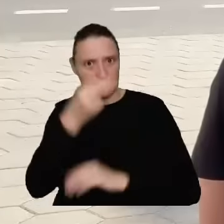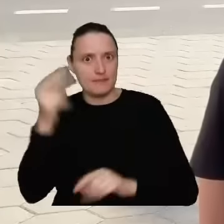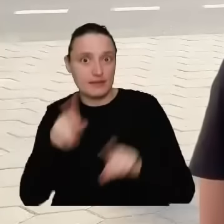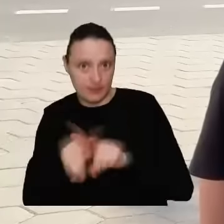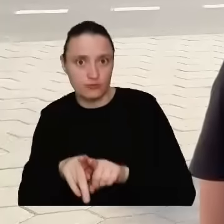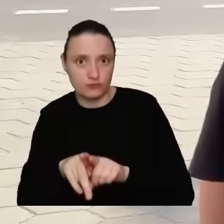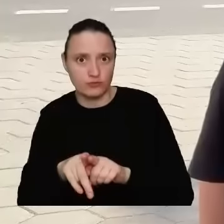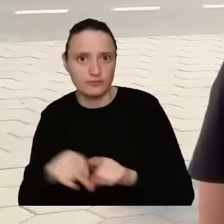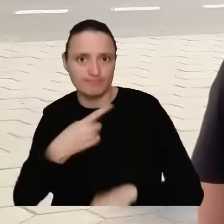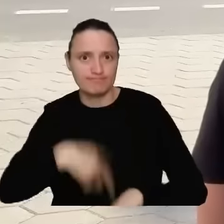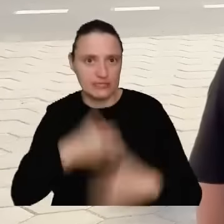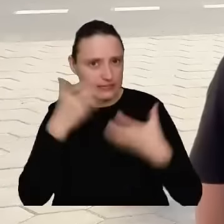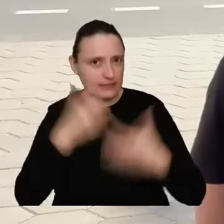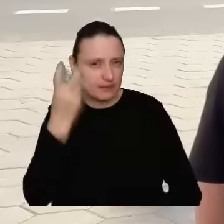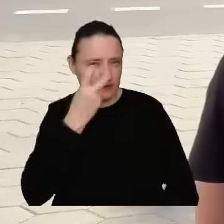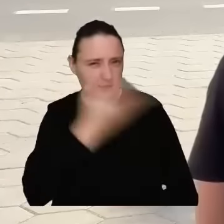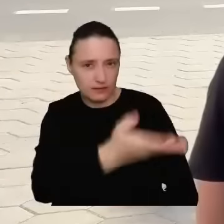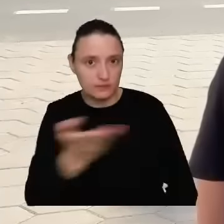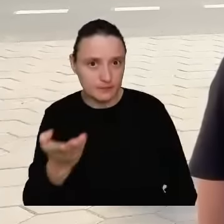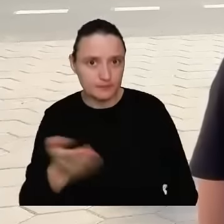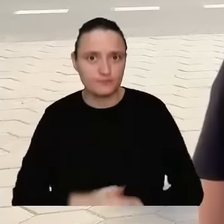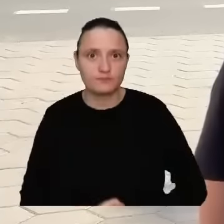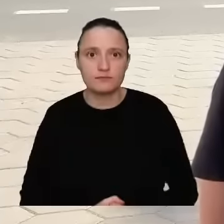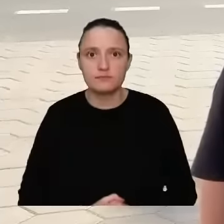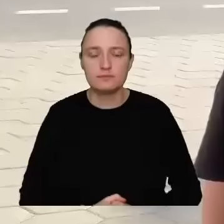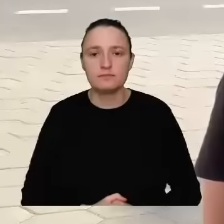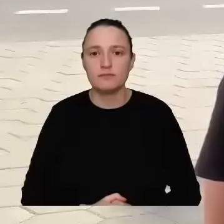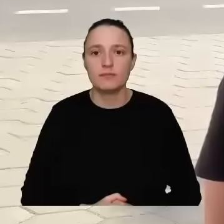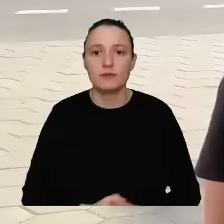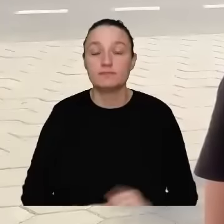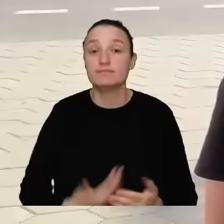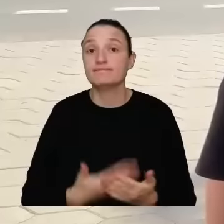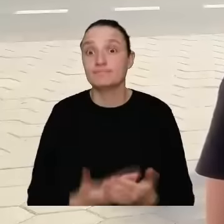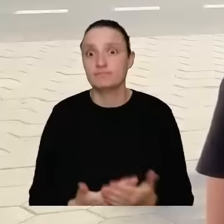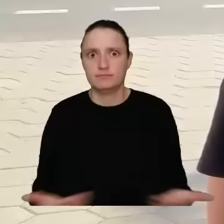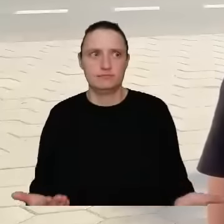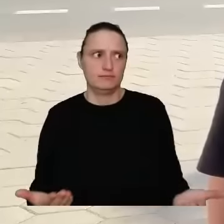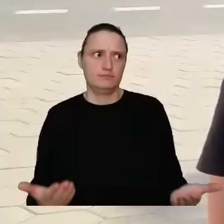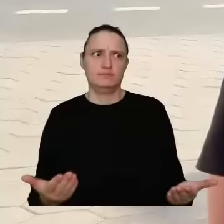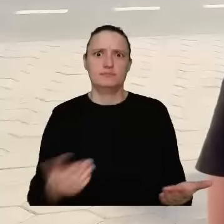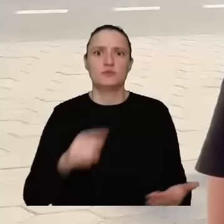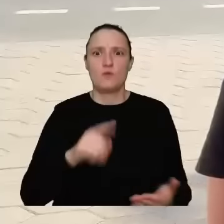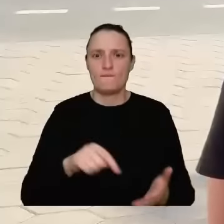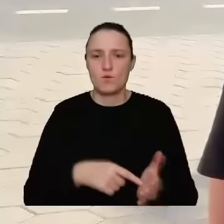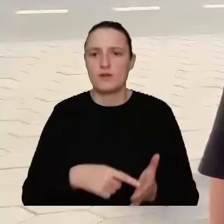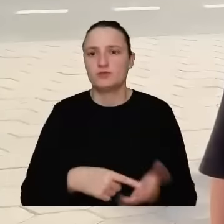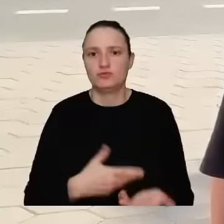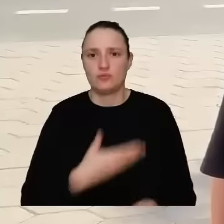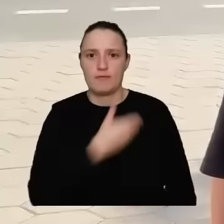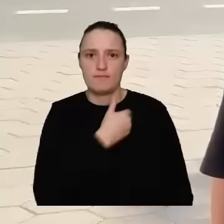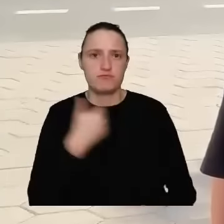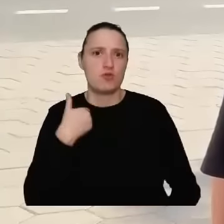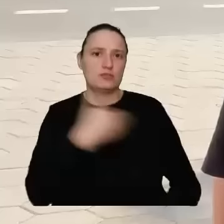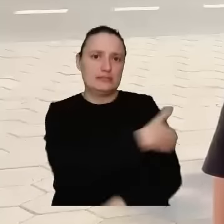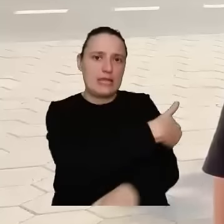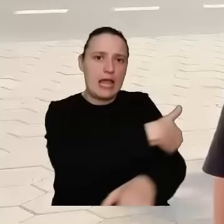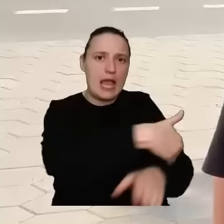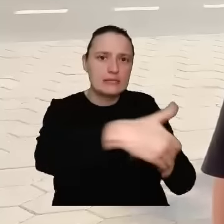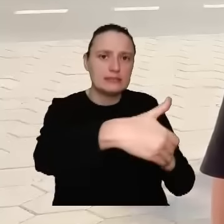Państwa zainteresować, dlatego że no, przemierzając Polskę tutaj w tym pasie przygranicznym,